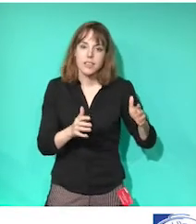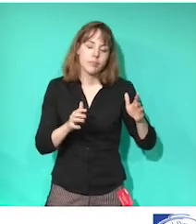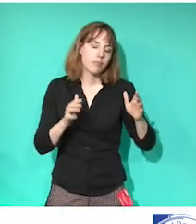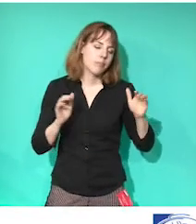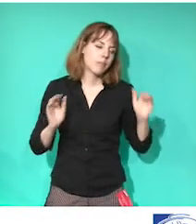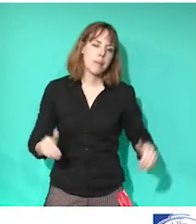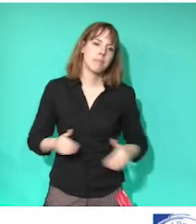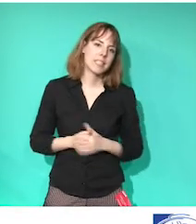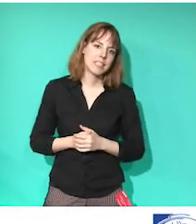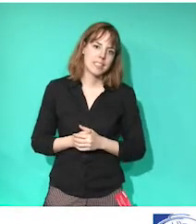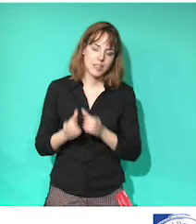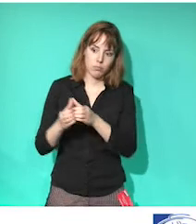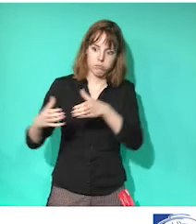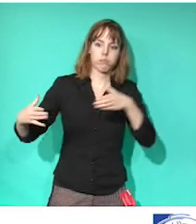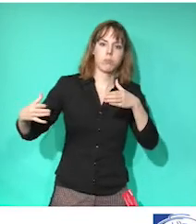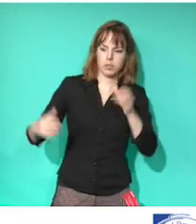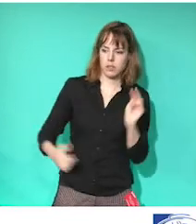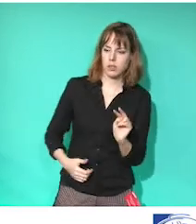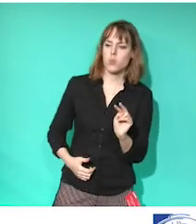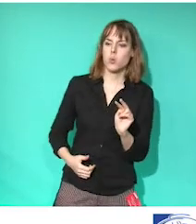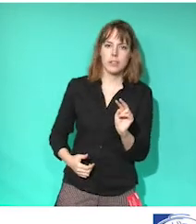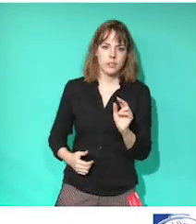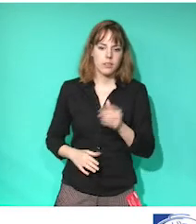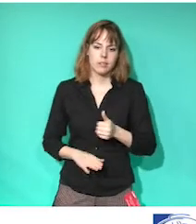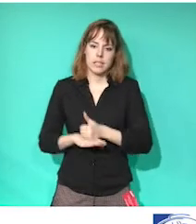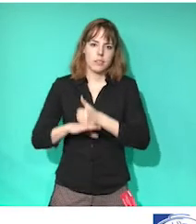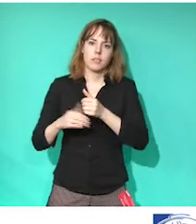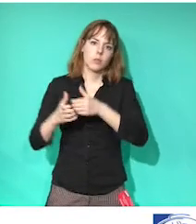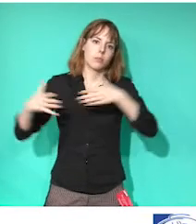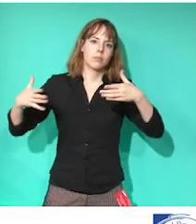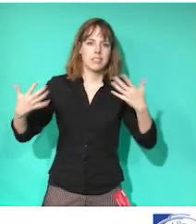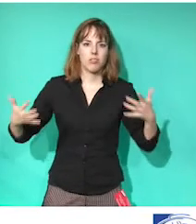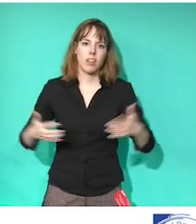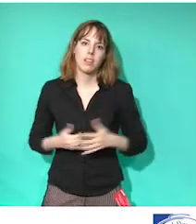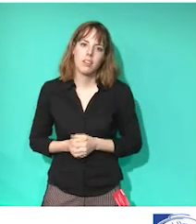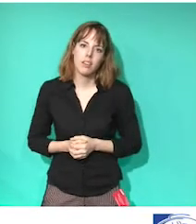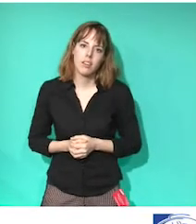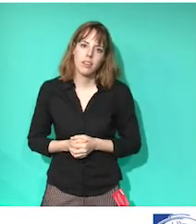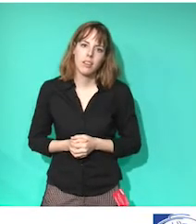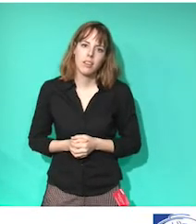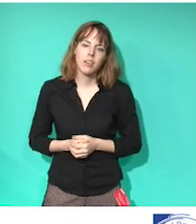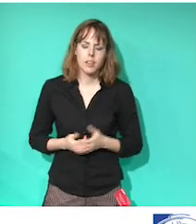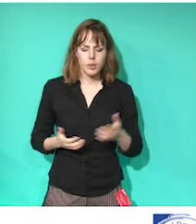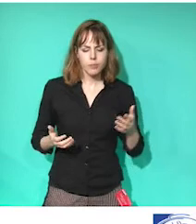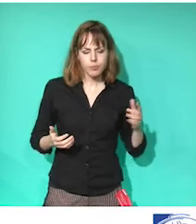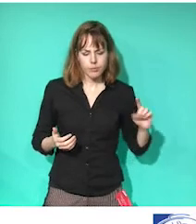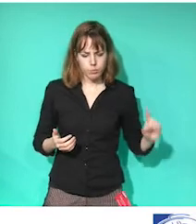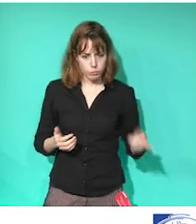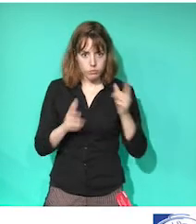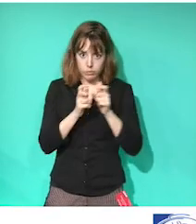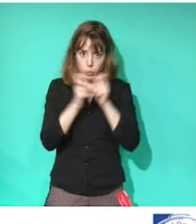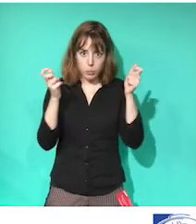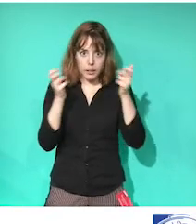temps, la question du nombre aussi fait qu'il y a cette prédominance. Mais aujourd'hui, toutes les boîtes enfin, qui nous fascinent toutes,